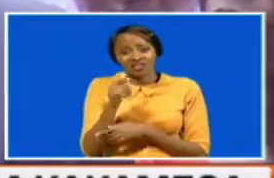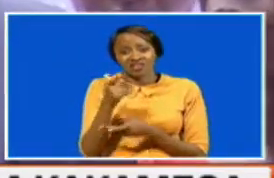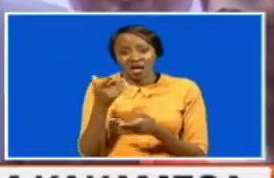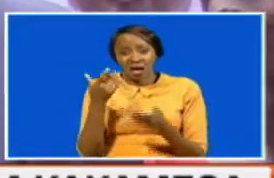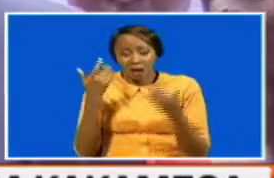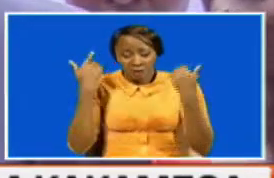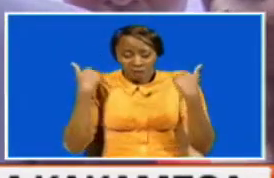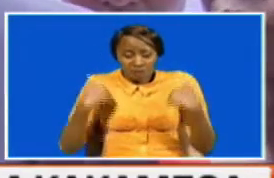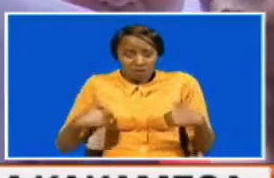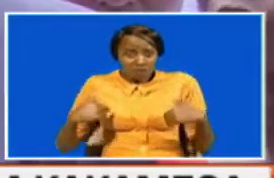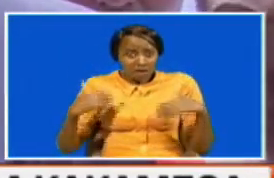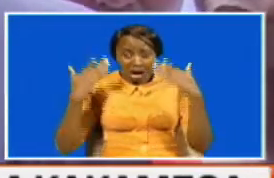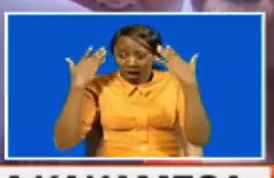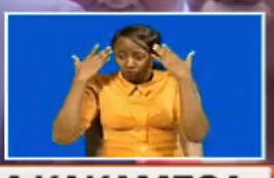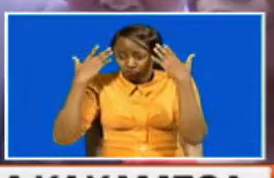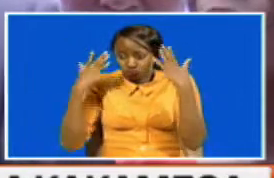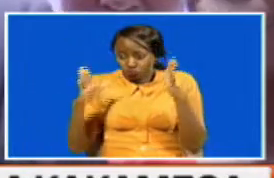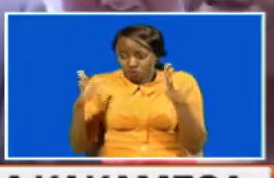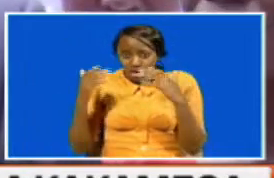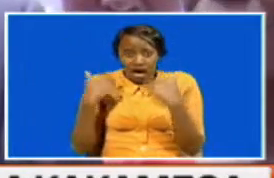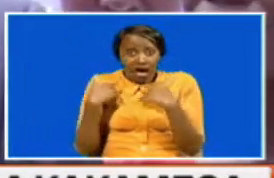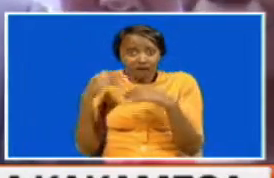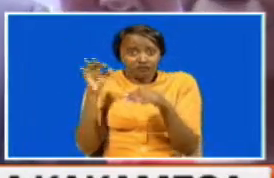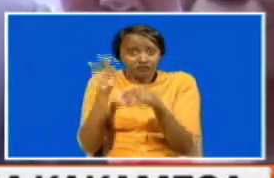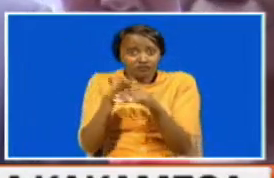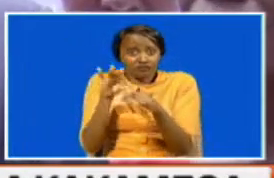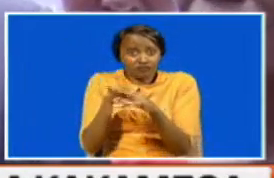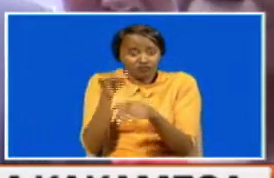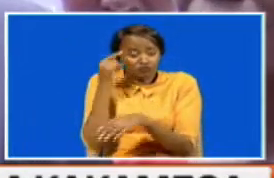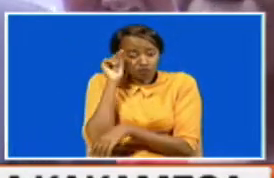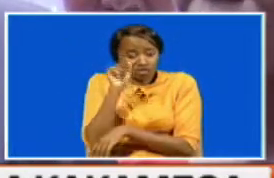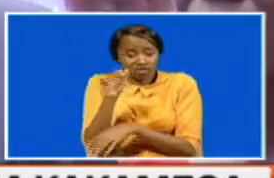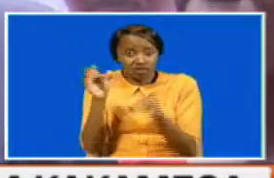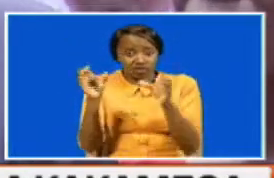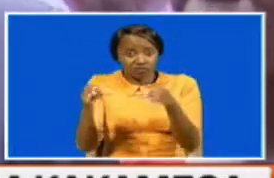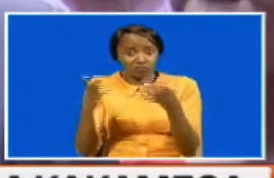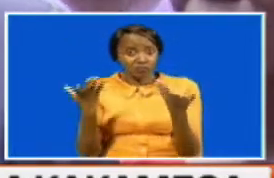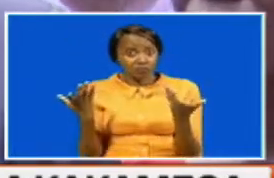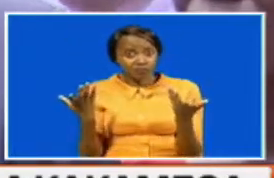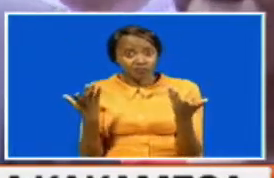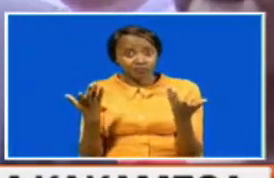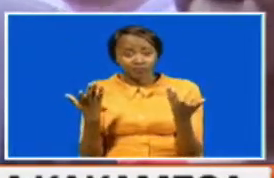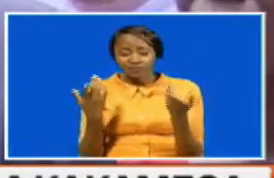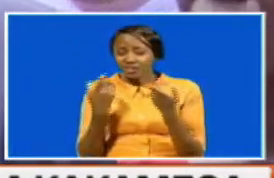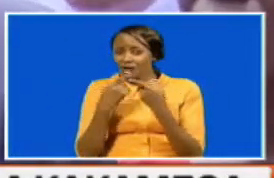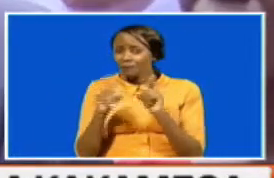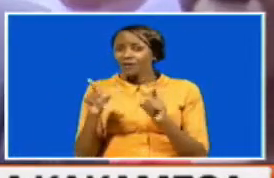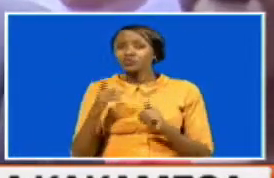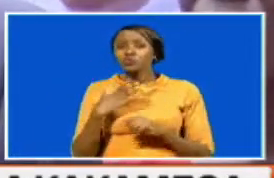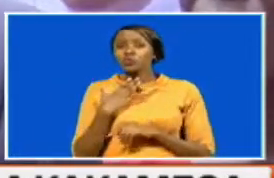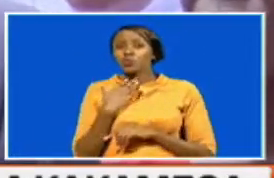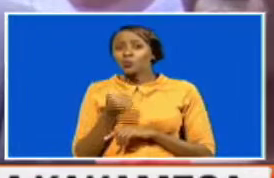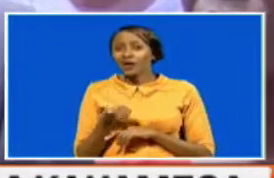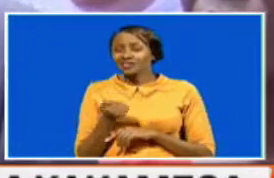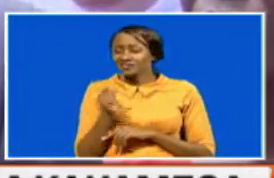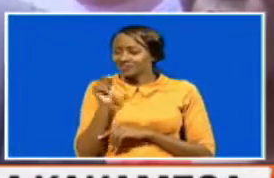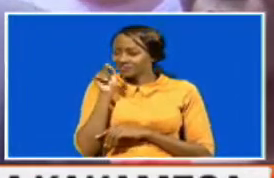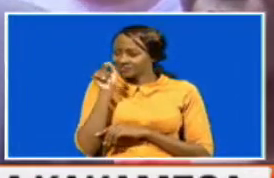mwenyewe sikujua tutakuwa na uchaguzi. Na sitaki wale ambao wamepewa